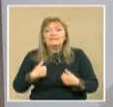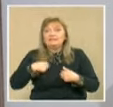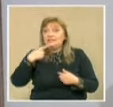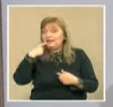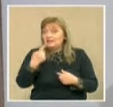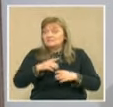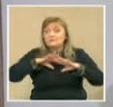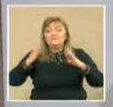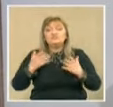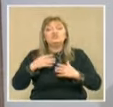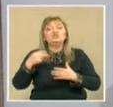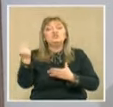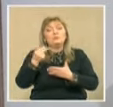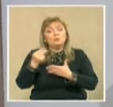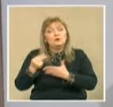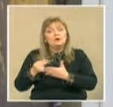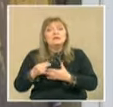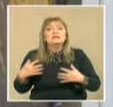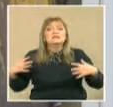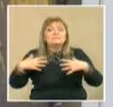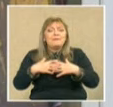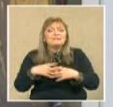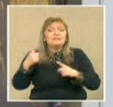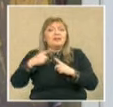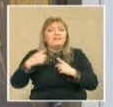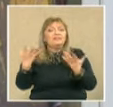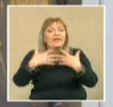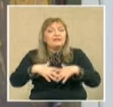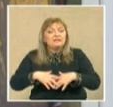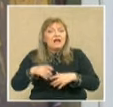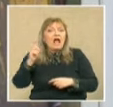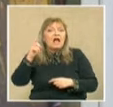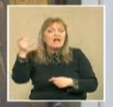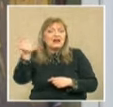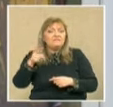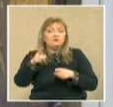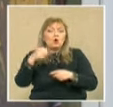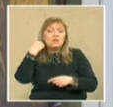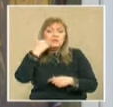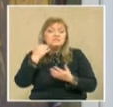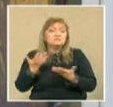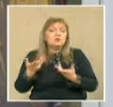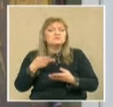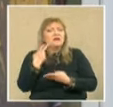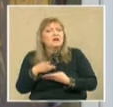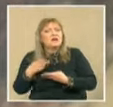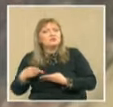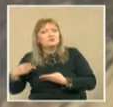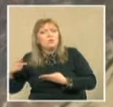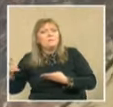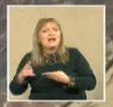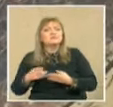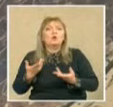му творби смесена техника, включително и графиките, защото той използва невероятно количество разнообразие